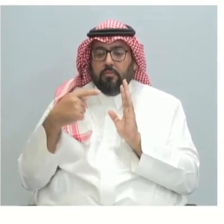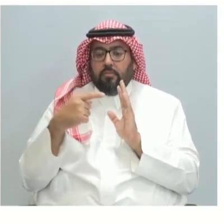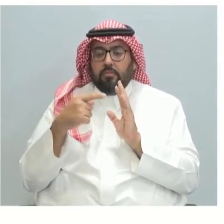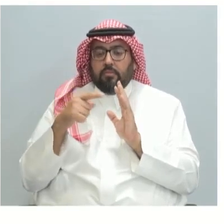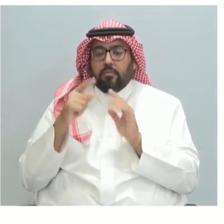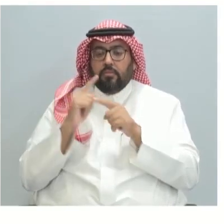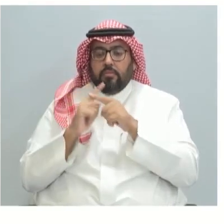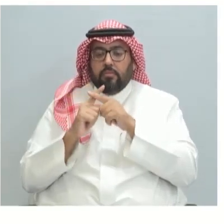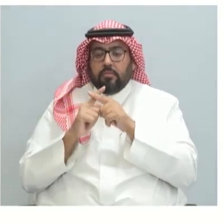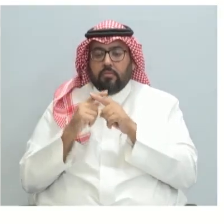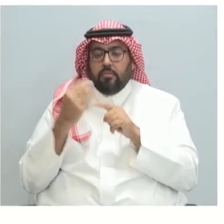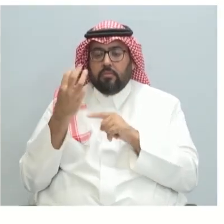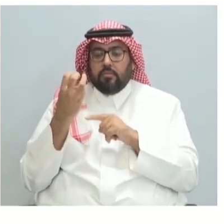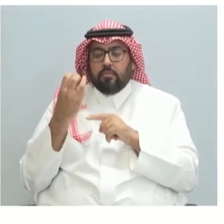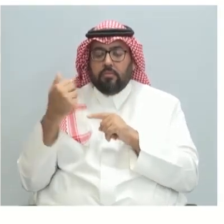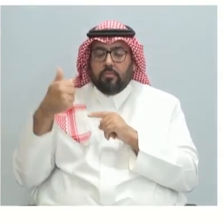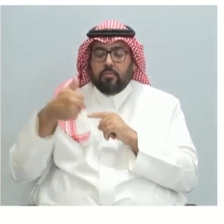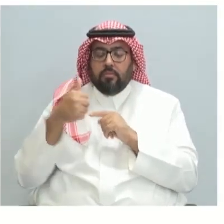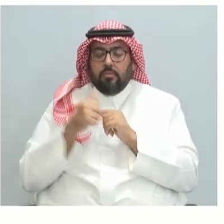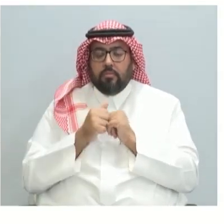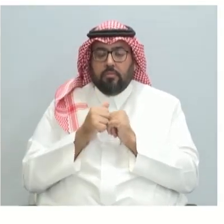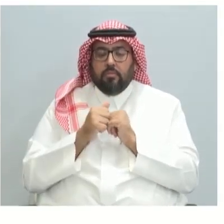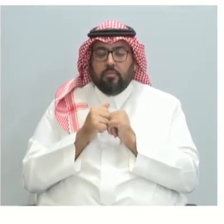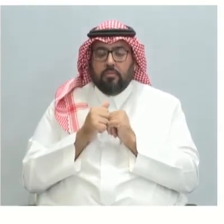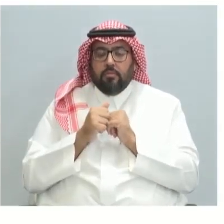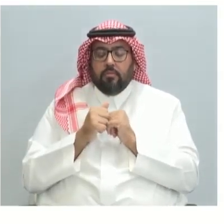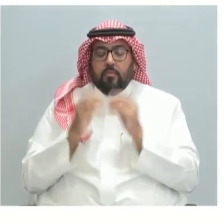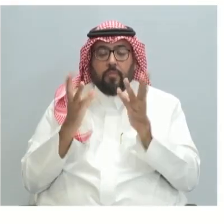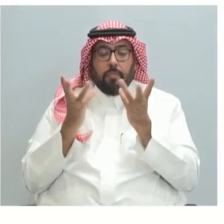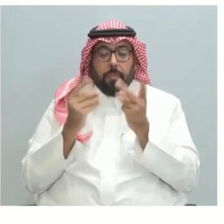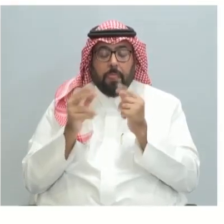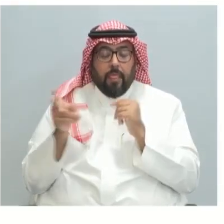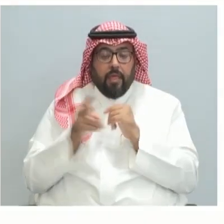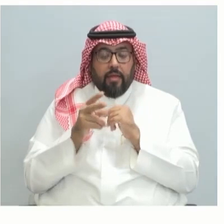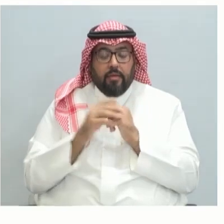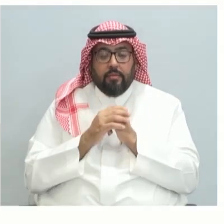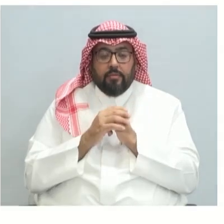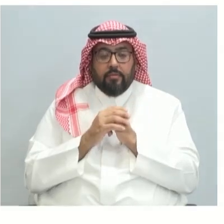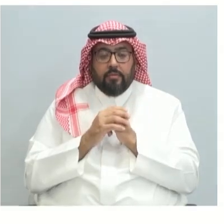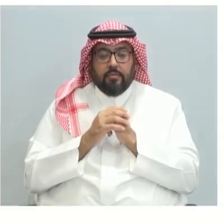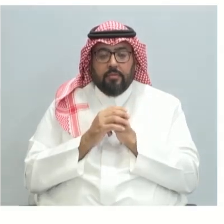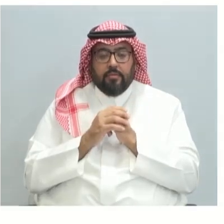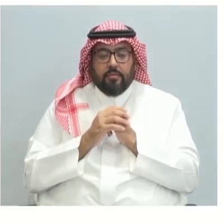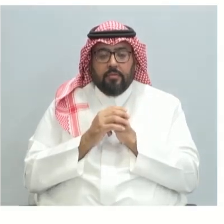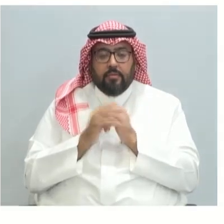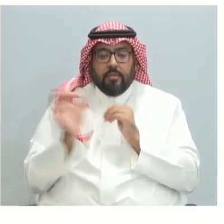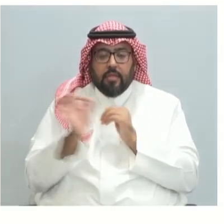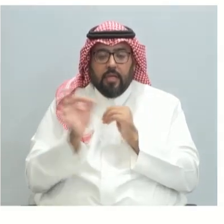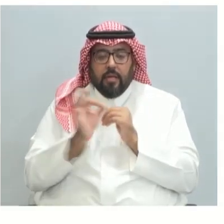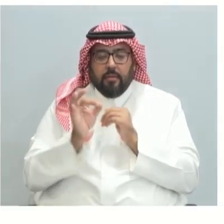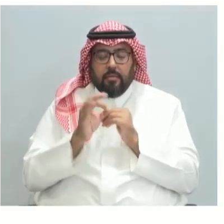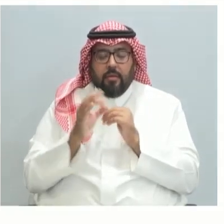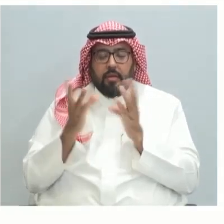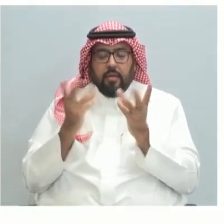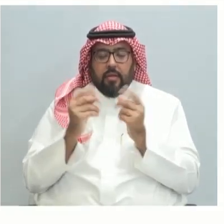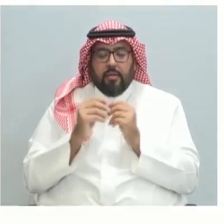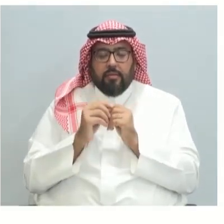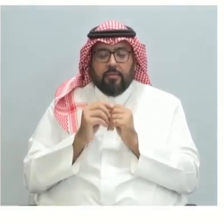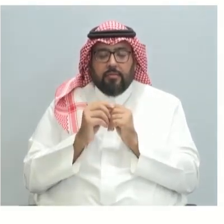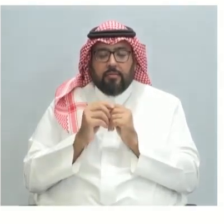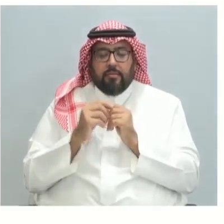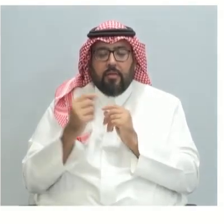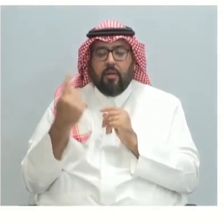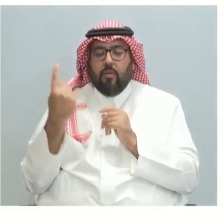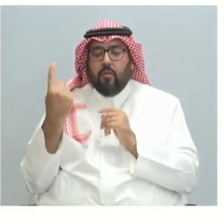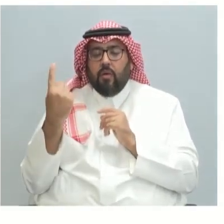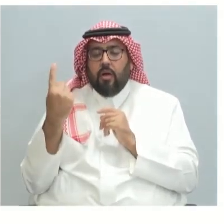ونضربه في 360 درجه ناتج هذا الضرب نعم نقرب الى اقرب درجه بالتقريب سوف